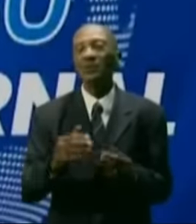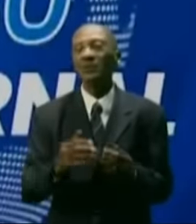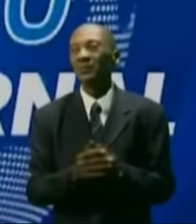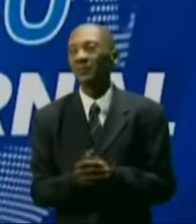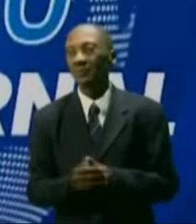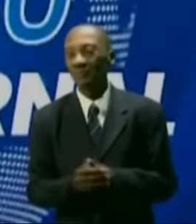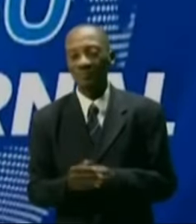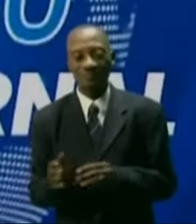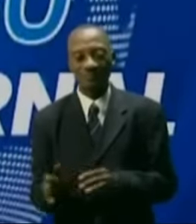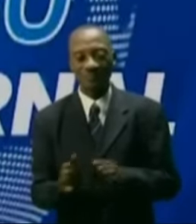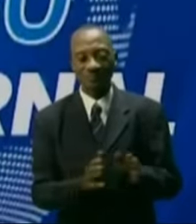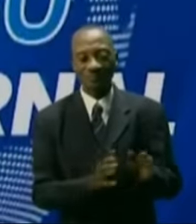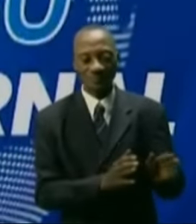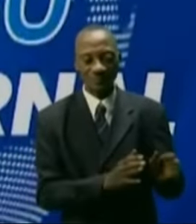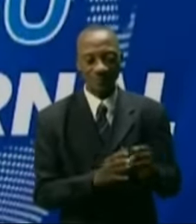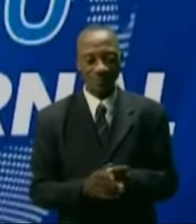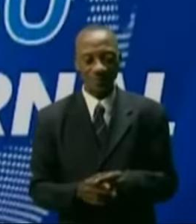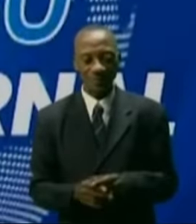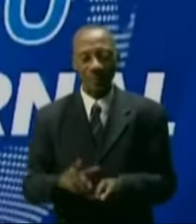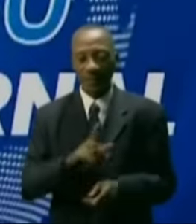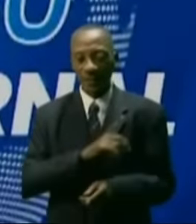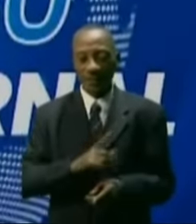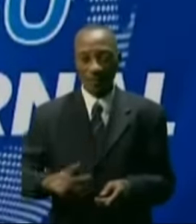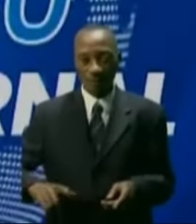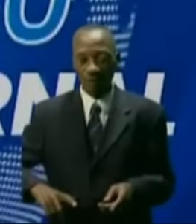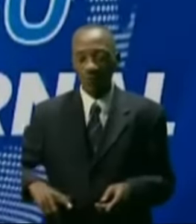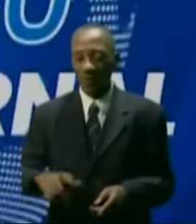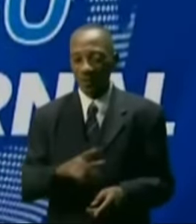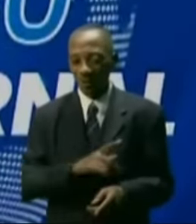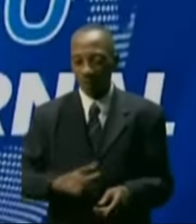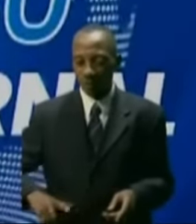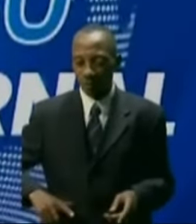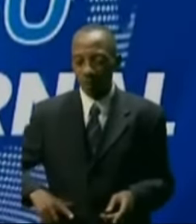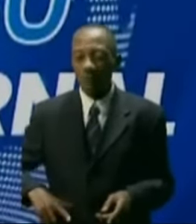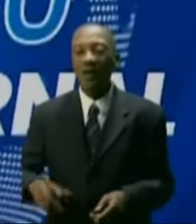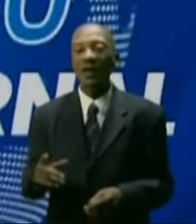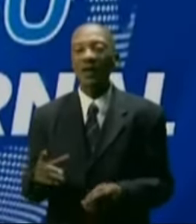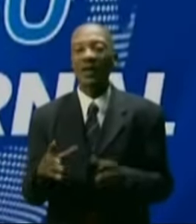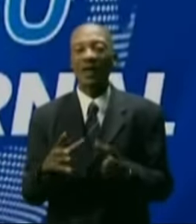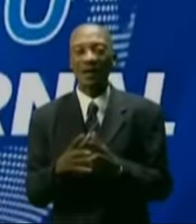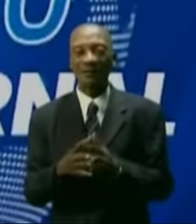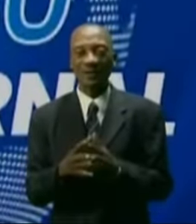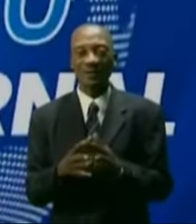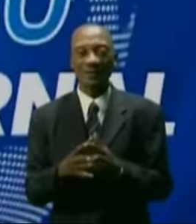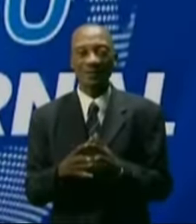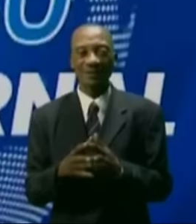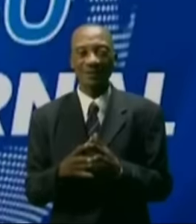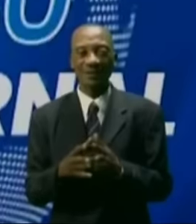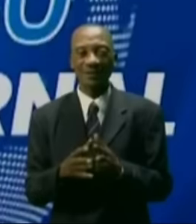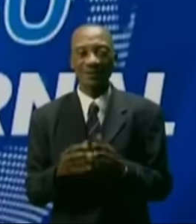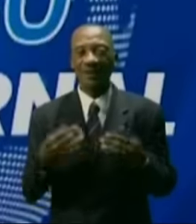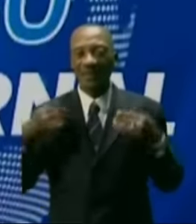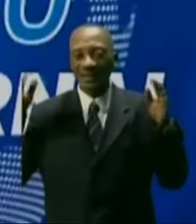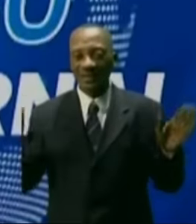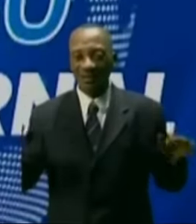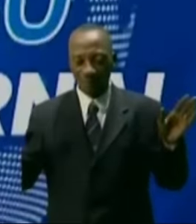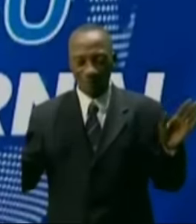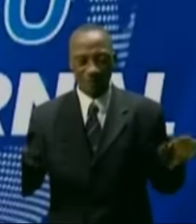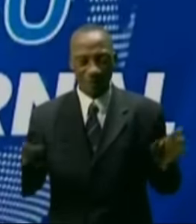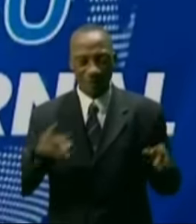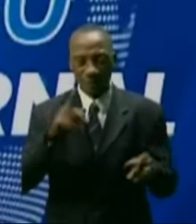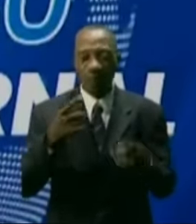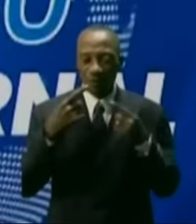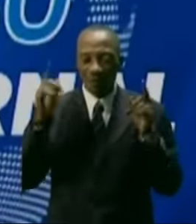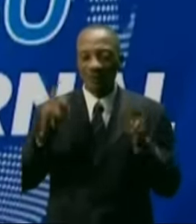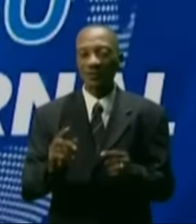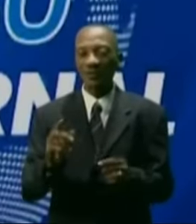Les Léopards seniors, messieurs, de la RDC ont battu les éperviers du Togo hier dimanche, je l'ai dit, sur un score de 1-0 dans